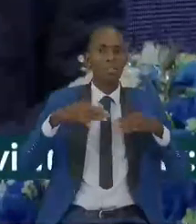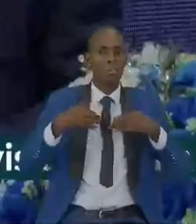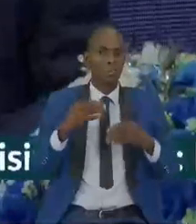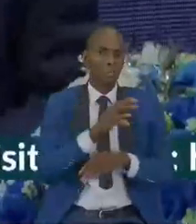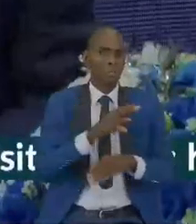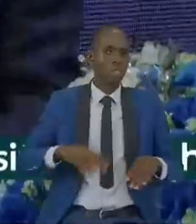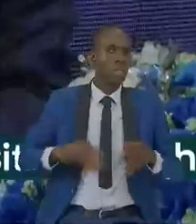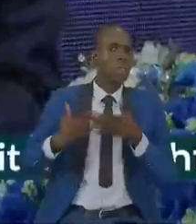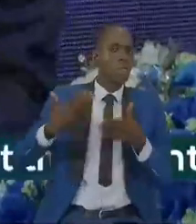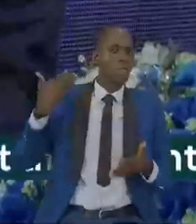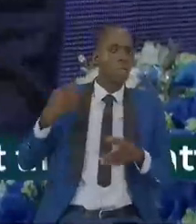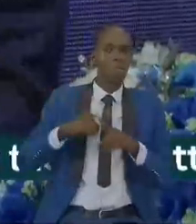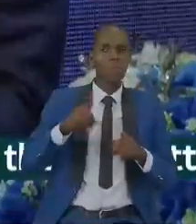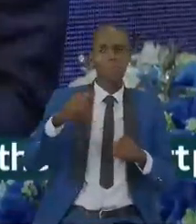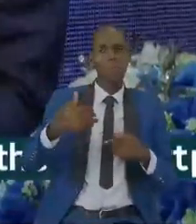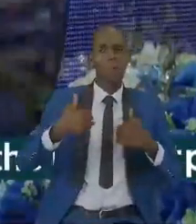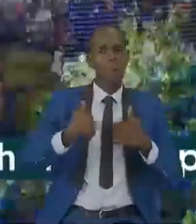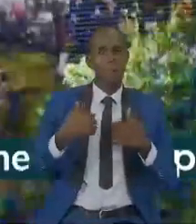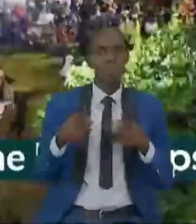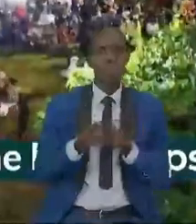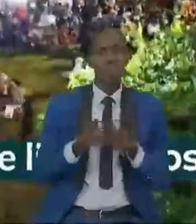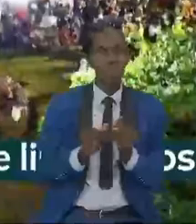Faisons tout possible.